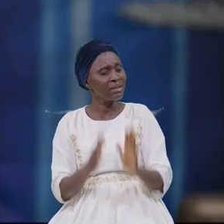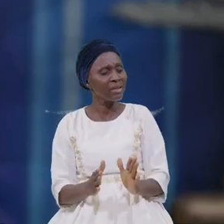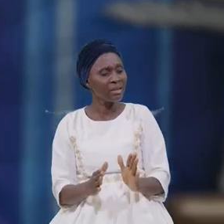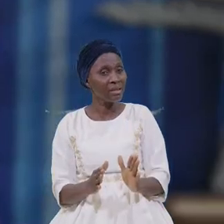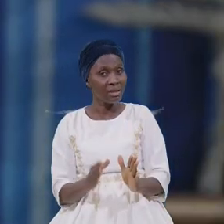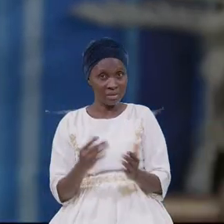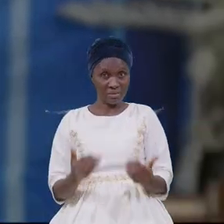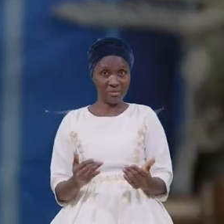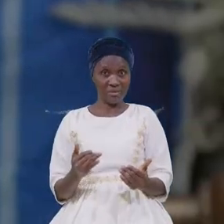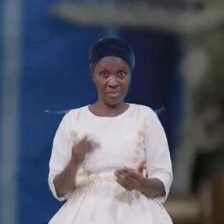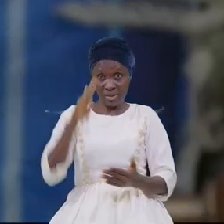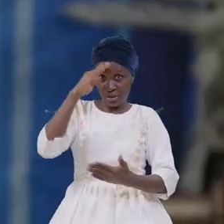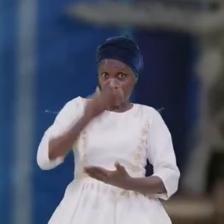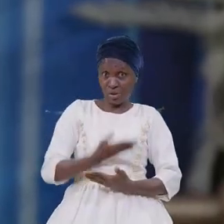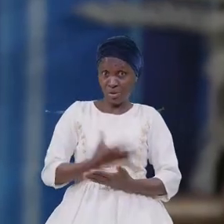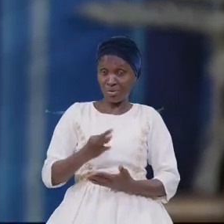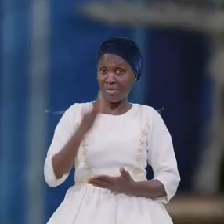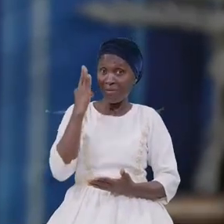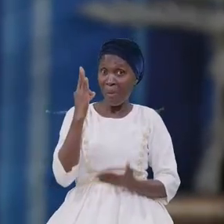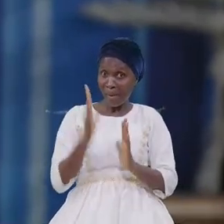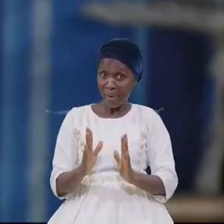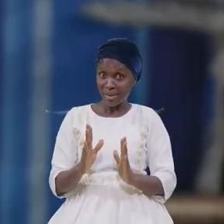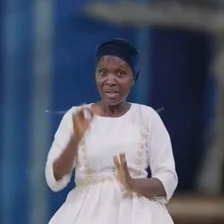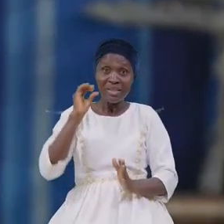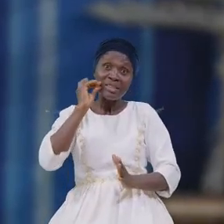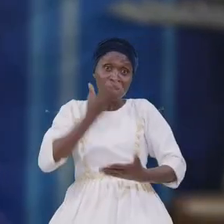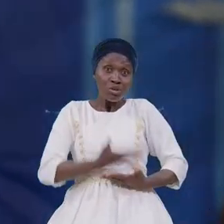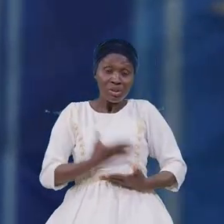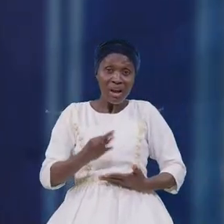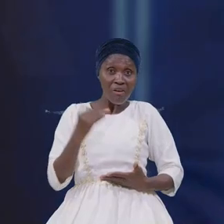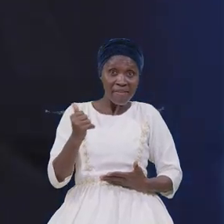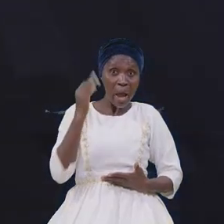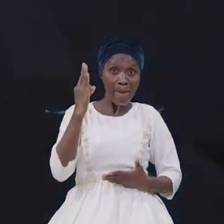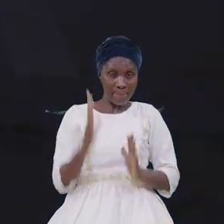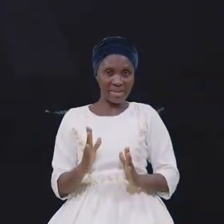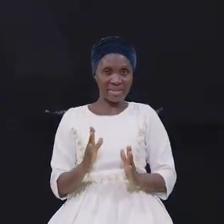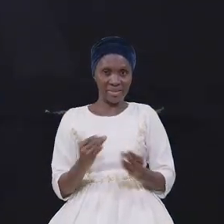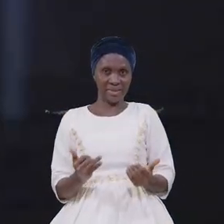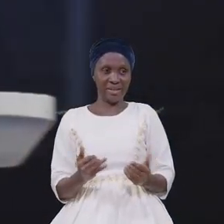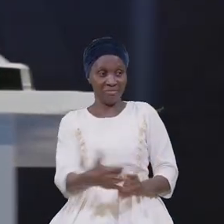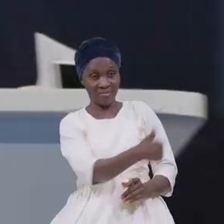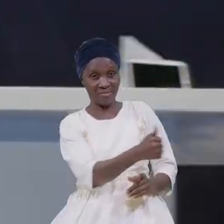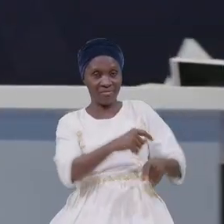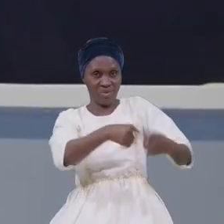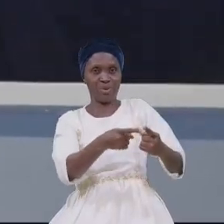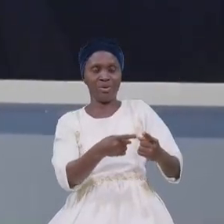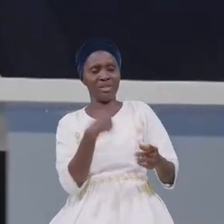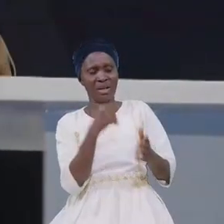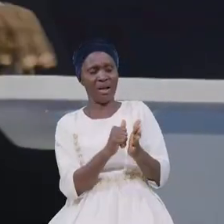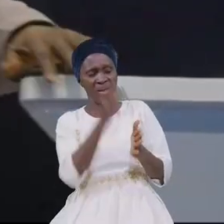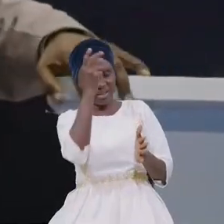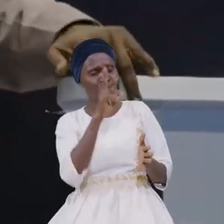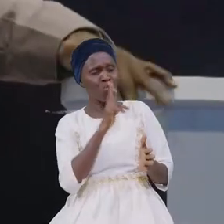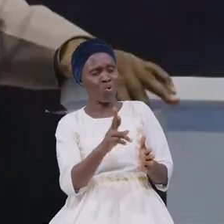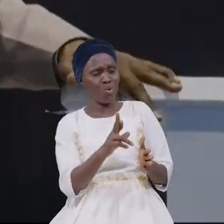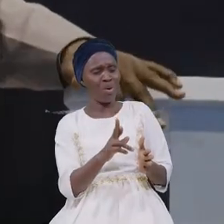du pasteur, la fille du pasteur. Et puis eux-mêmes vont se lever. Ils vont dire, Satan, Satan, comme